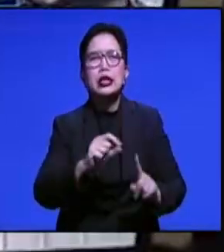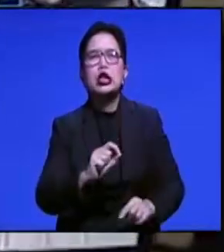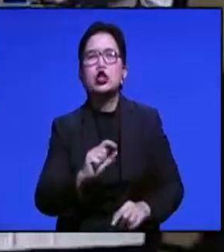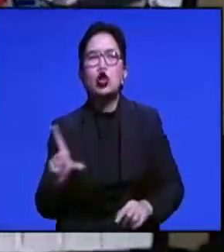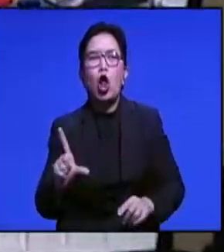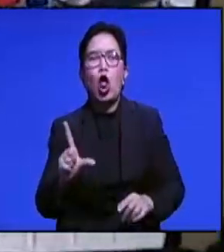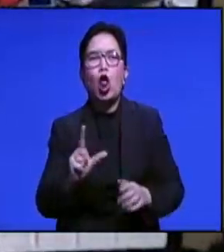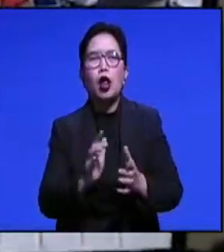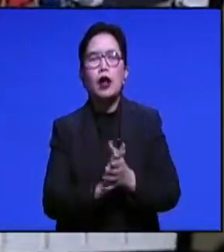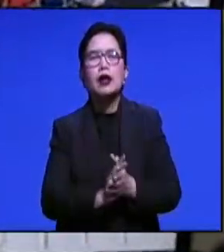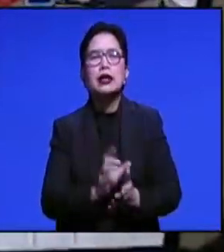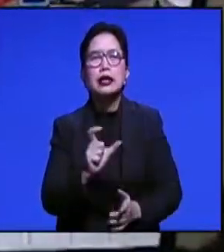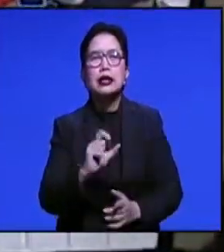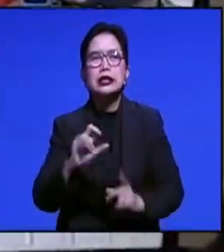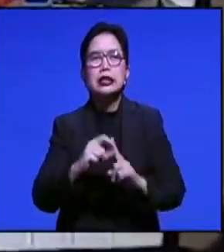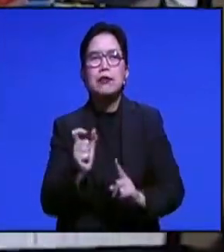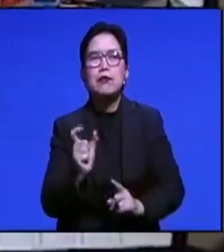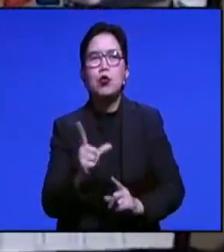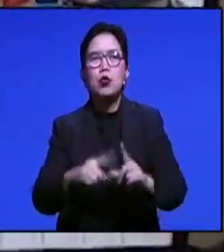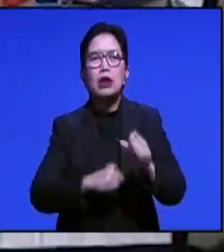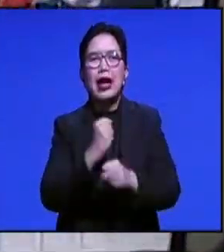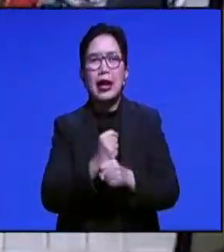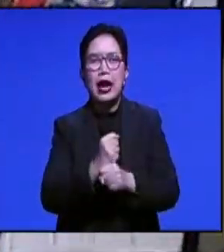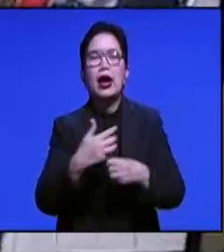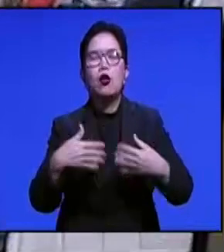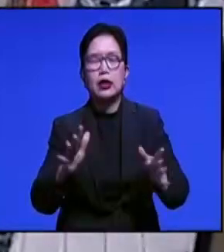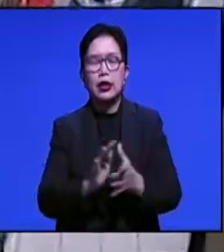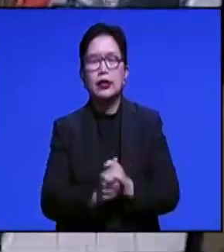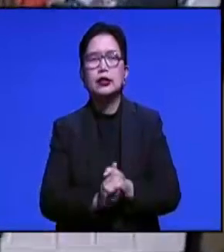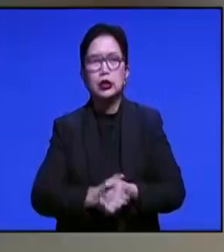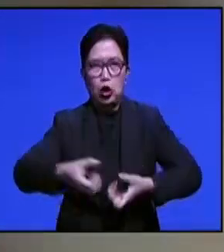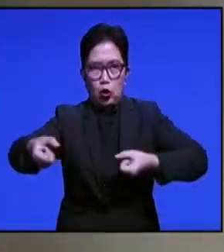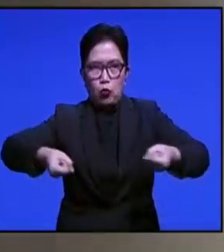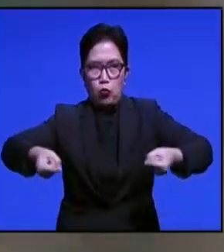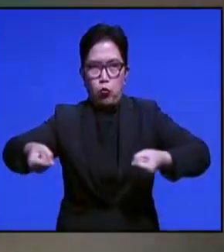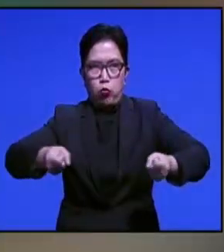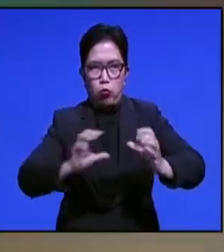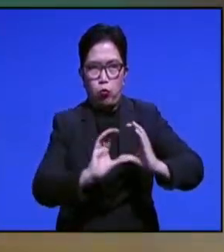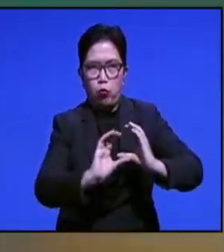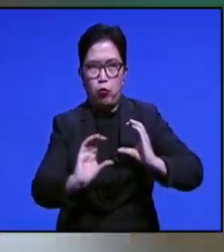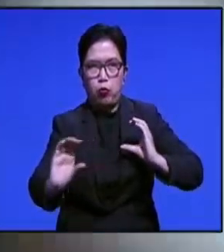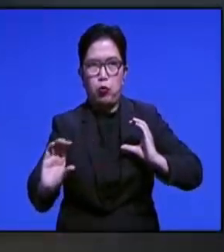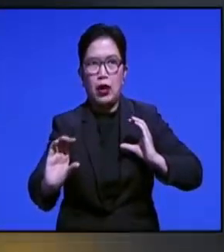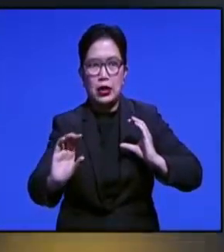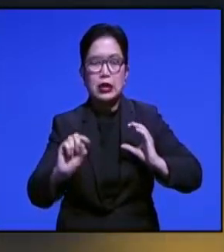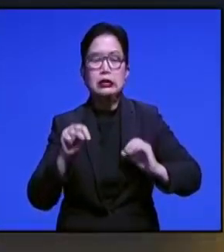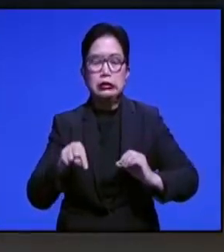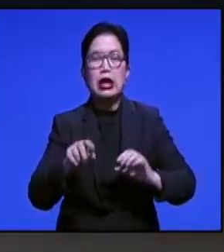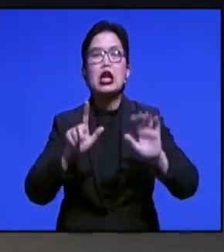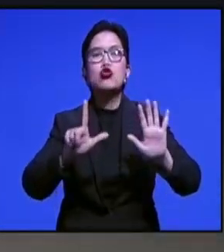sore. Truk yang dikemudikan Ahmad Huamedi, warga Serang, Banten ini, kemudian menabrak 7